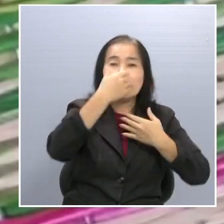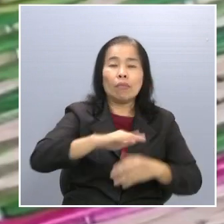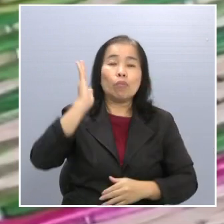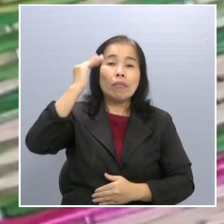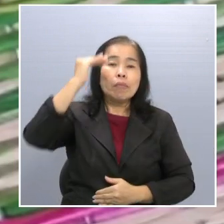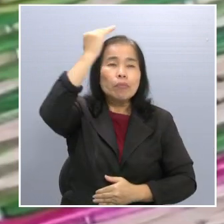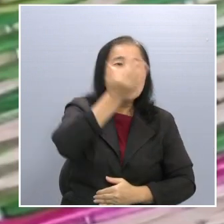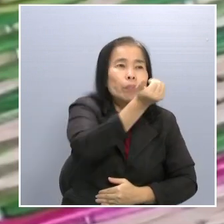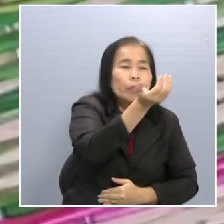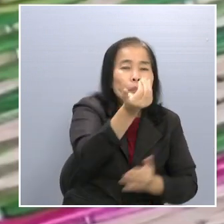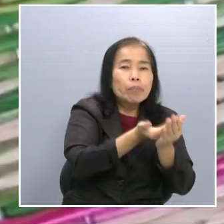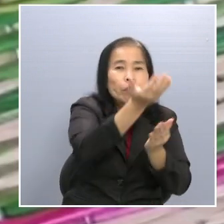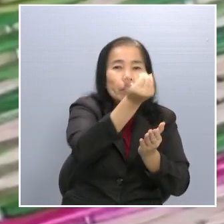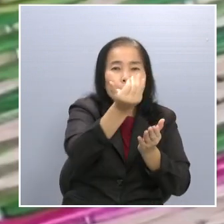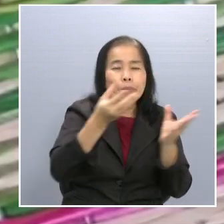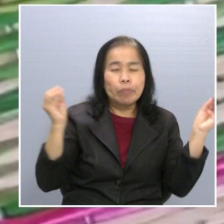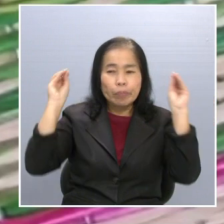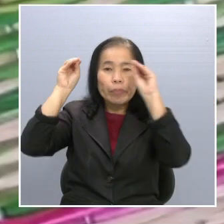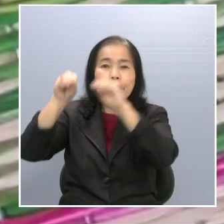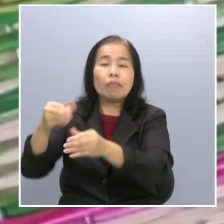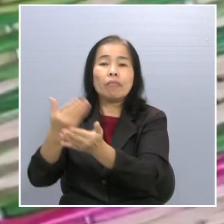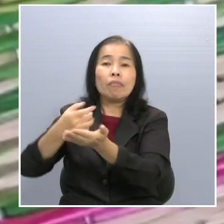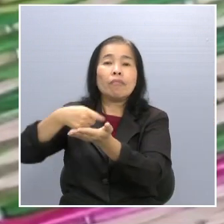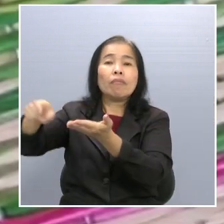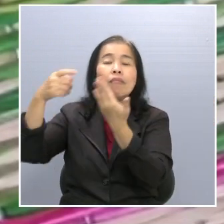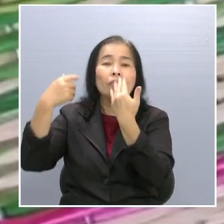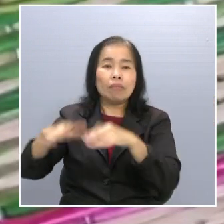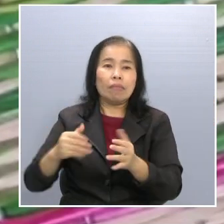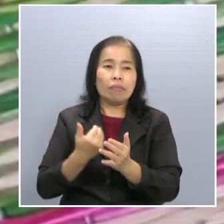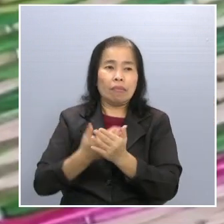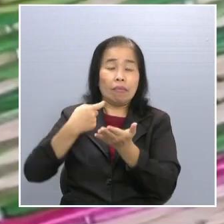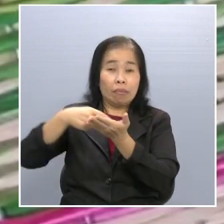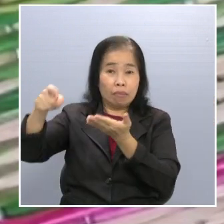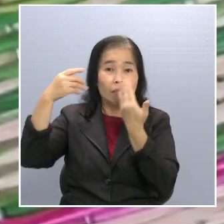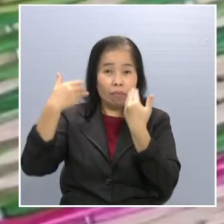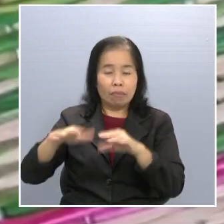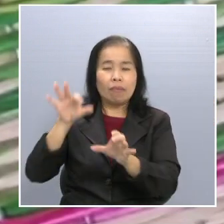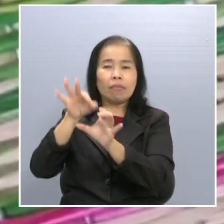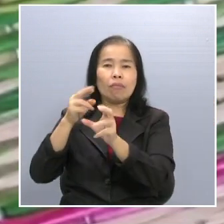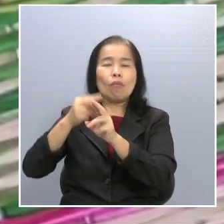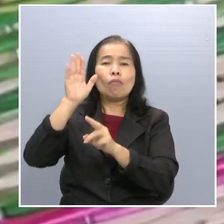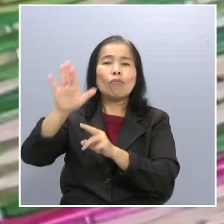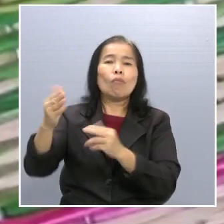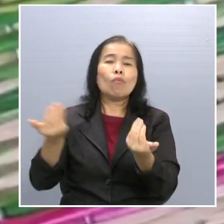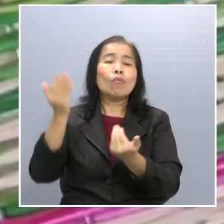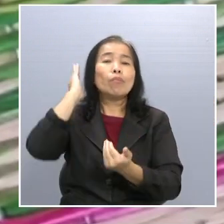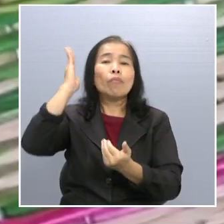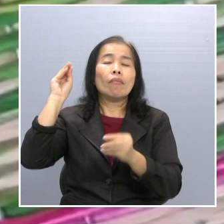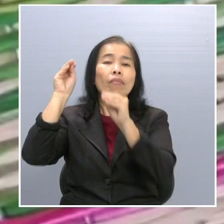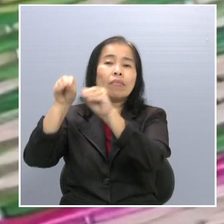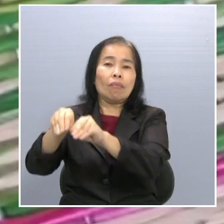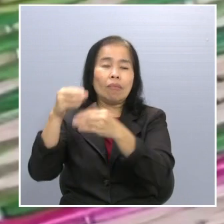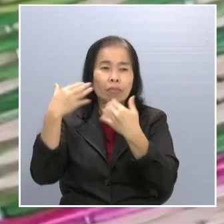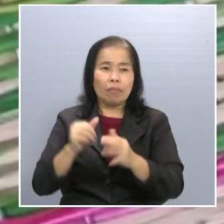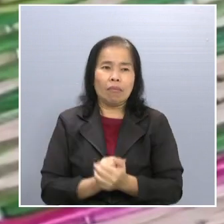บยืมเงินมาส่งเข้าบัญชีธนาคารของสัญญา คือโอนเงินเนี่ยก็โอนเงินค่าไถ่ไปที่บัญชีธนาคารของลูกชายเนี่ย ใช่ค่ะค่ะ